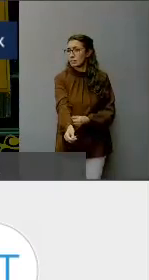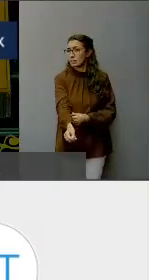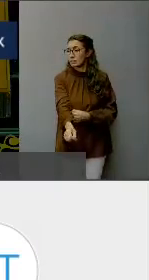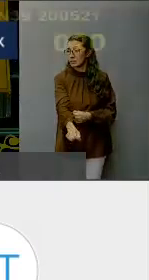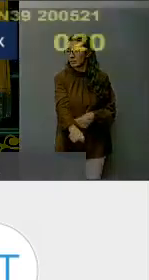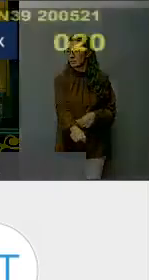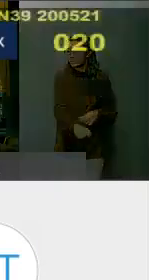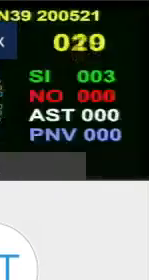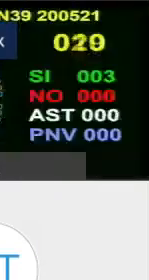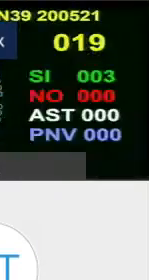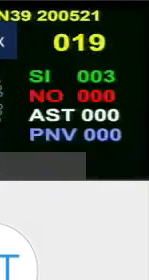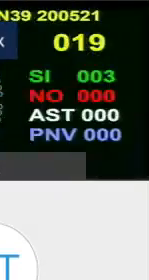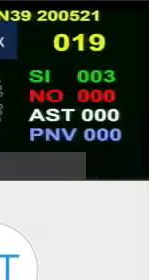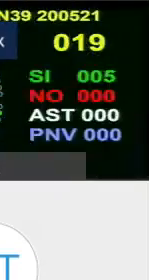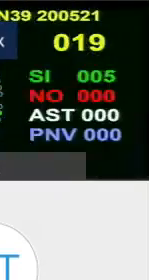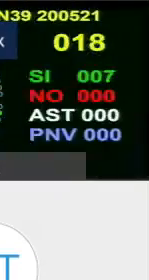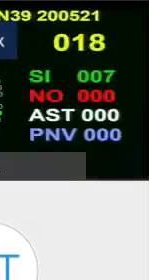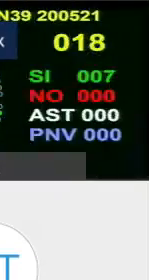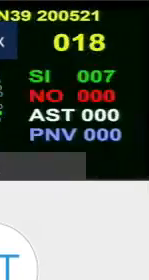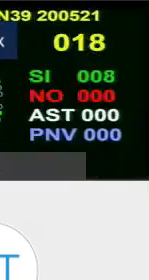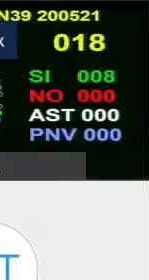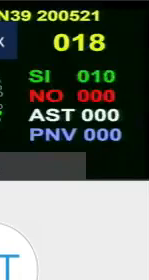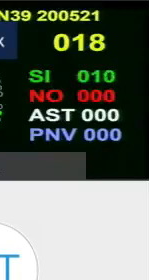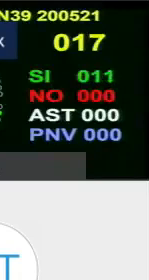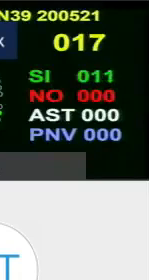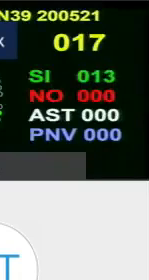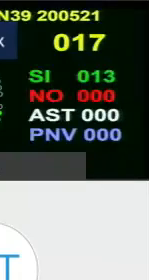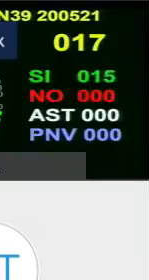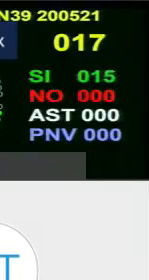si vota favorevole giunta